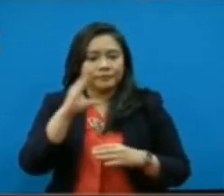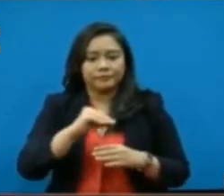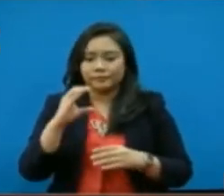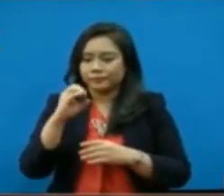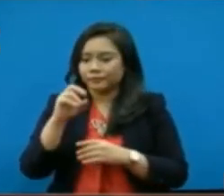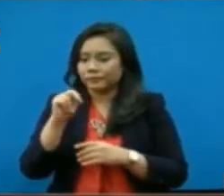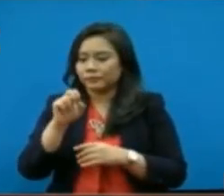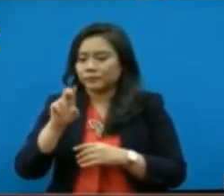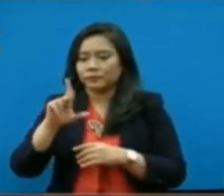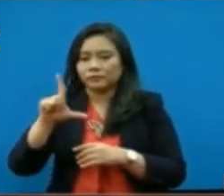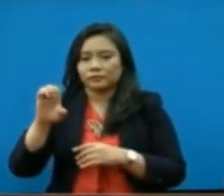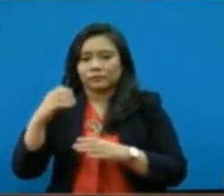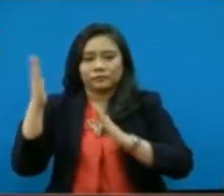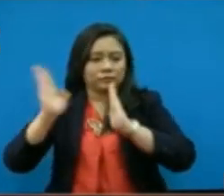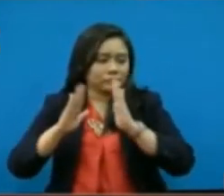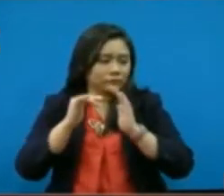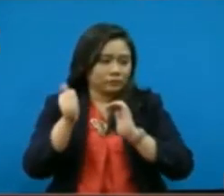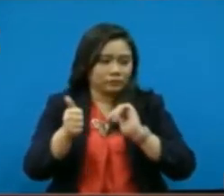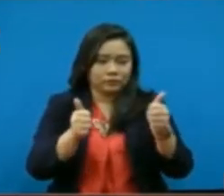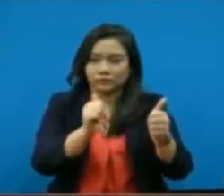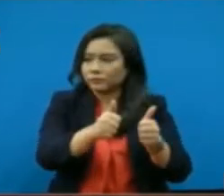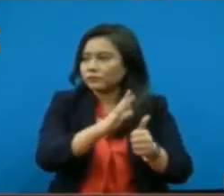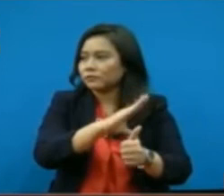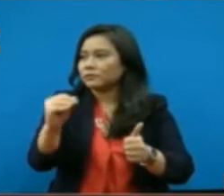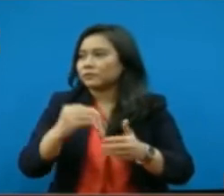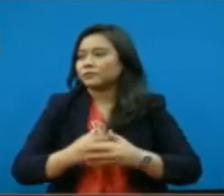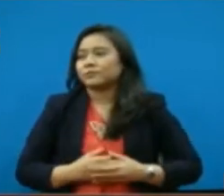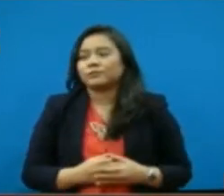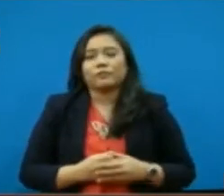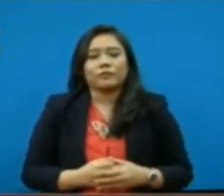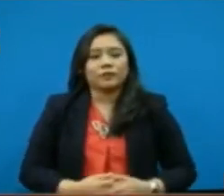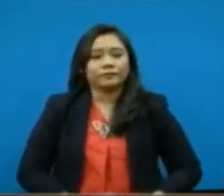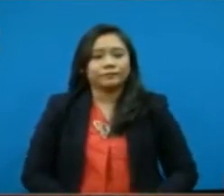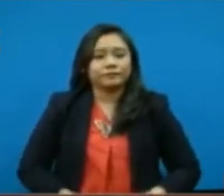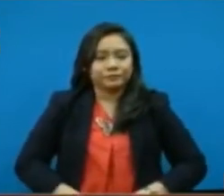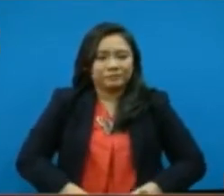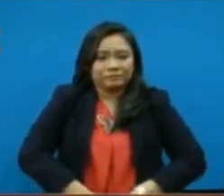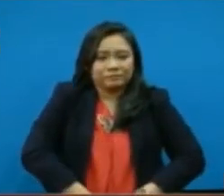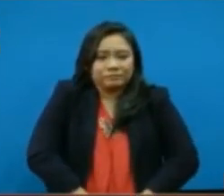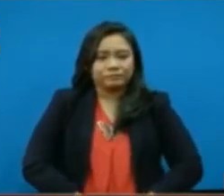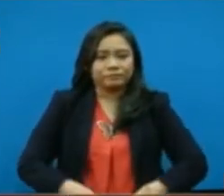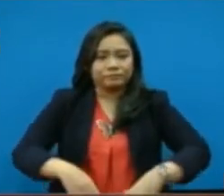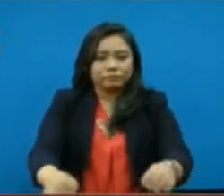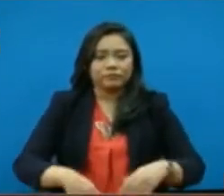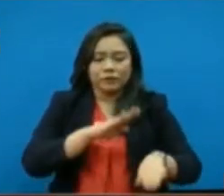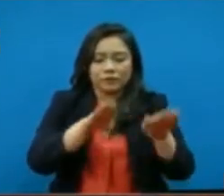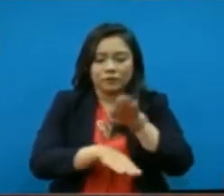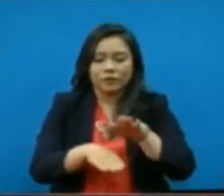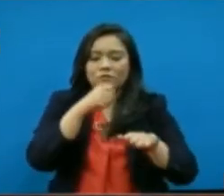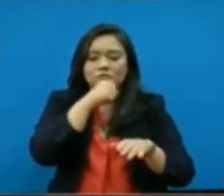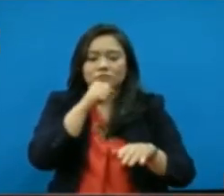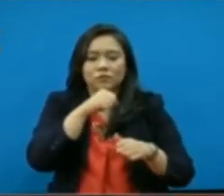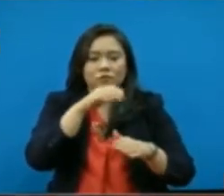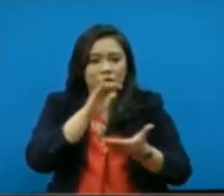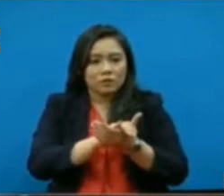Malaysia masing-masing. Bagi orang Islam, undang-undang yang terpakai bagi hal perkahwinan di bawah umur adalah